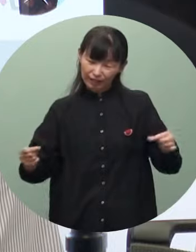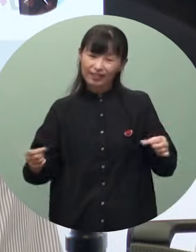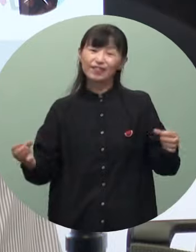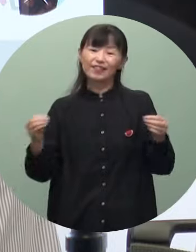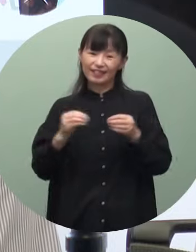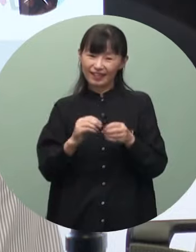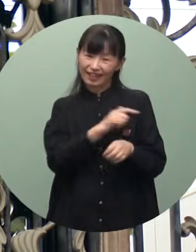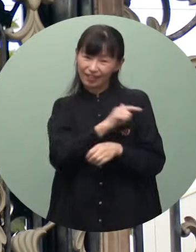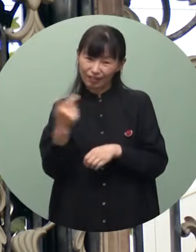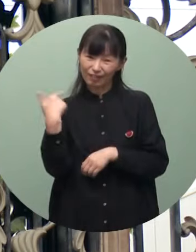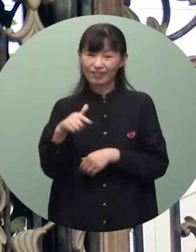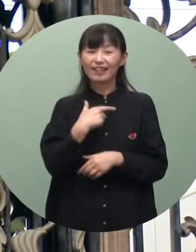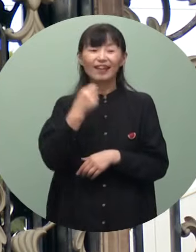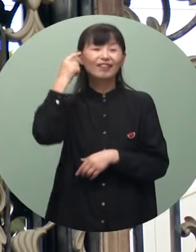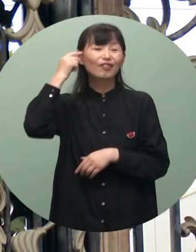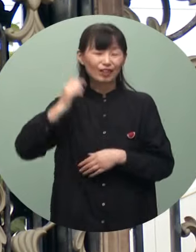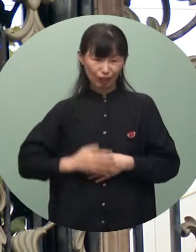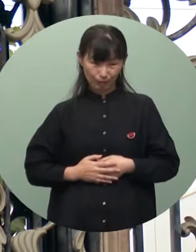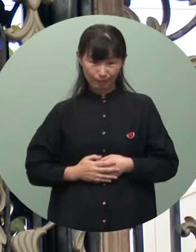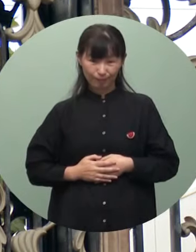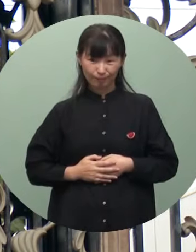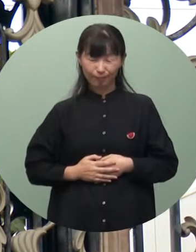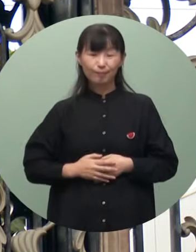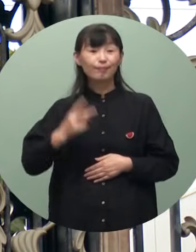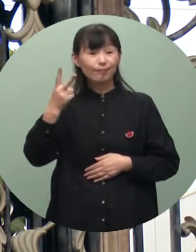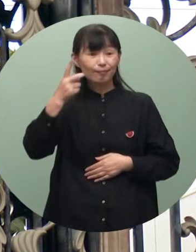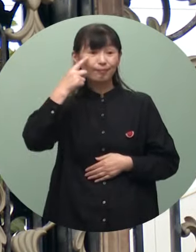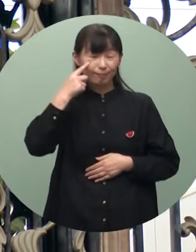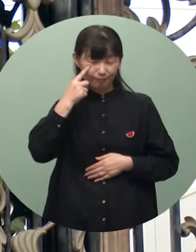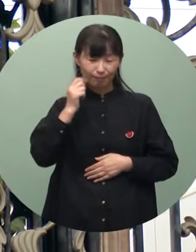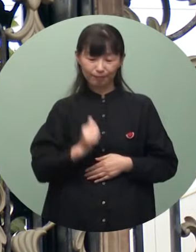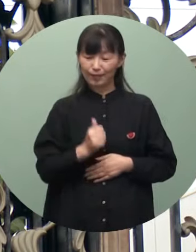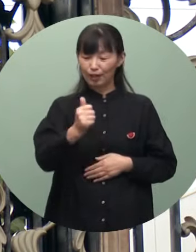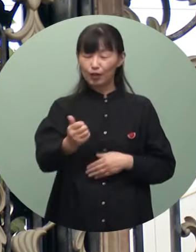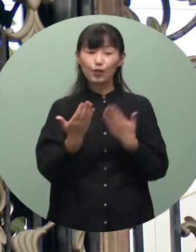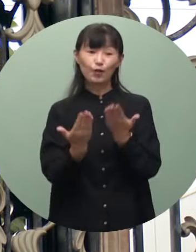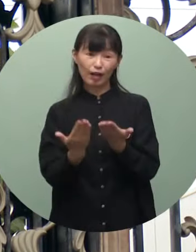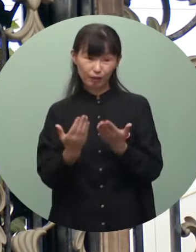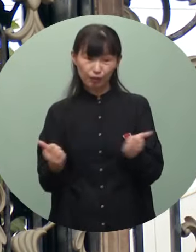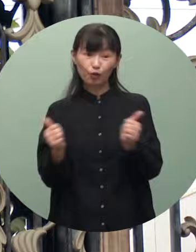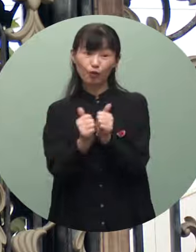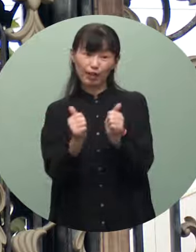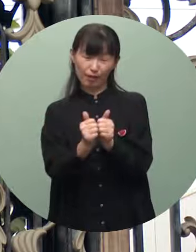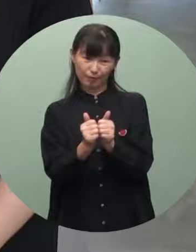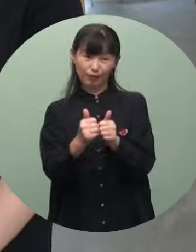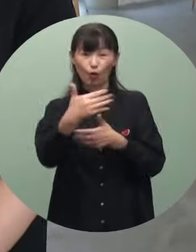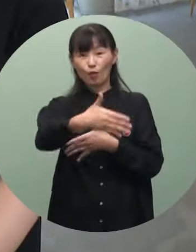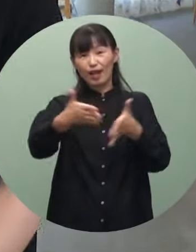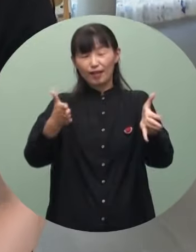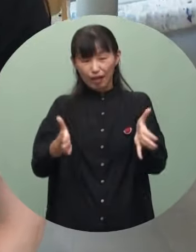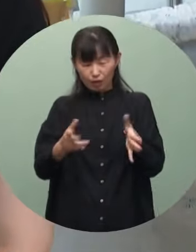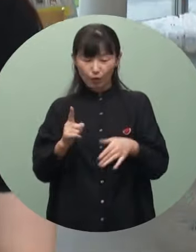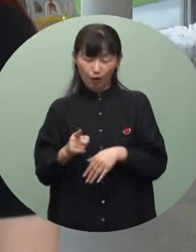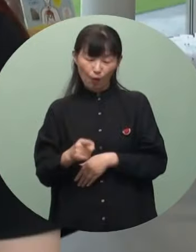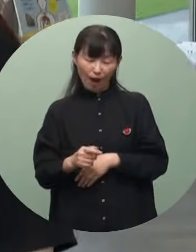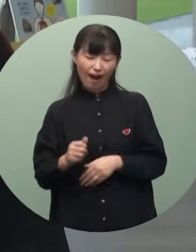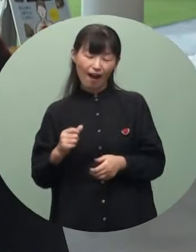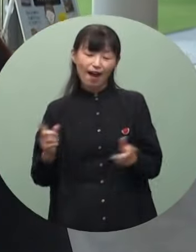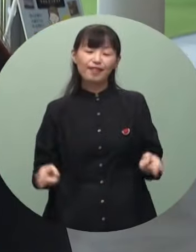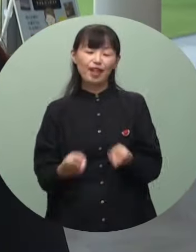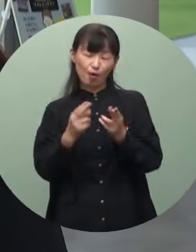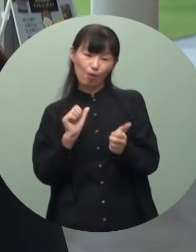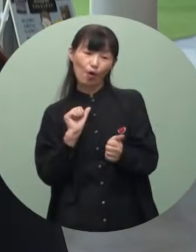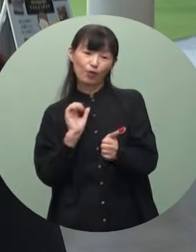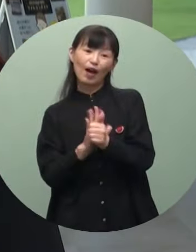なと思っております。 2つ目は留学相談コーナーです。 これは専門アドバイ